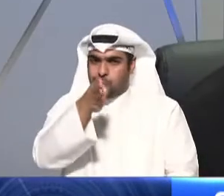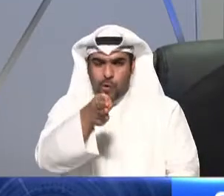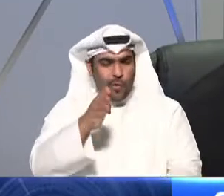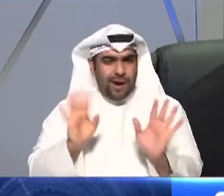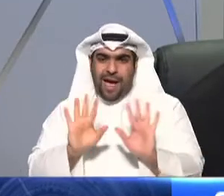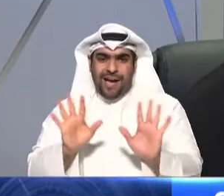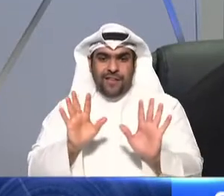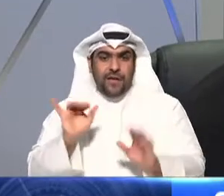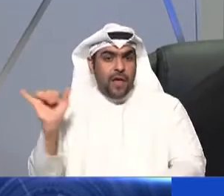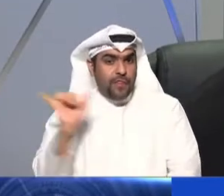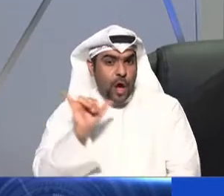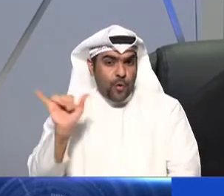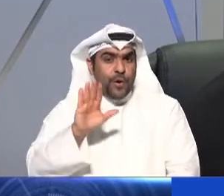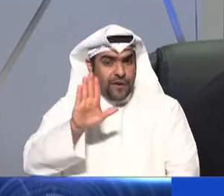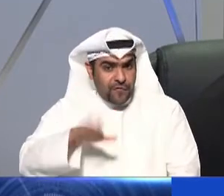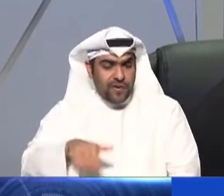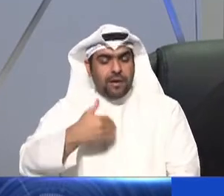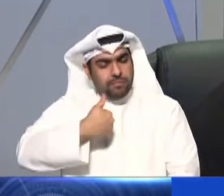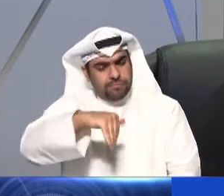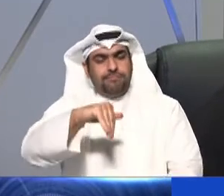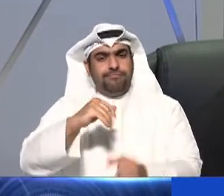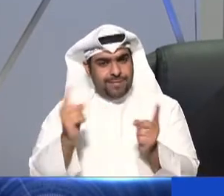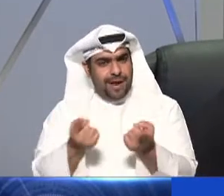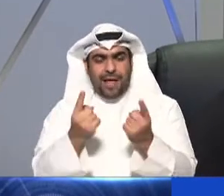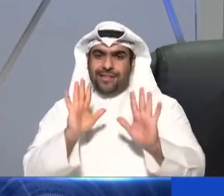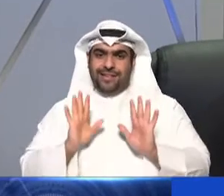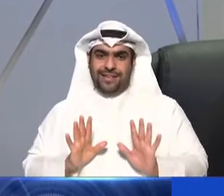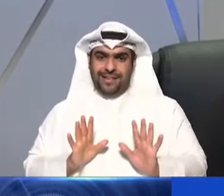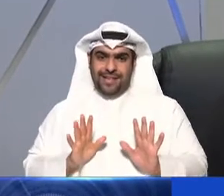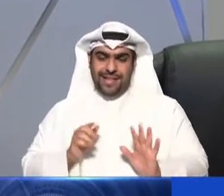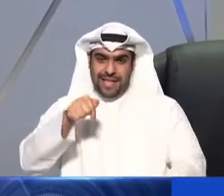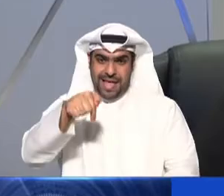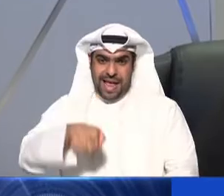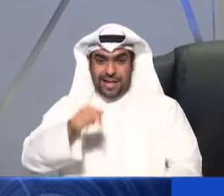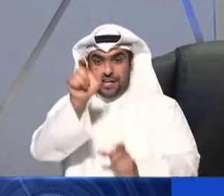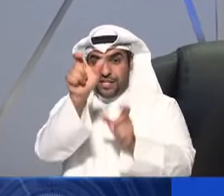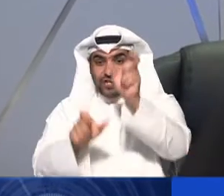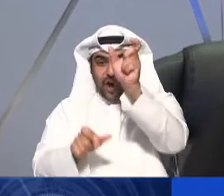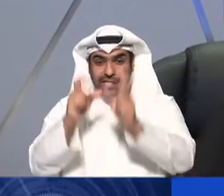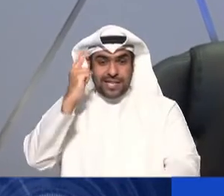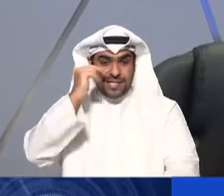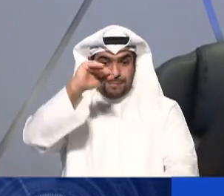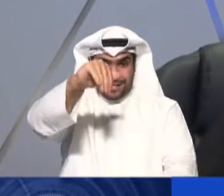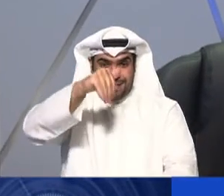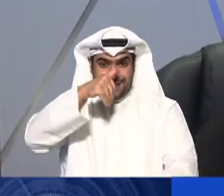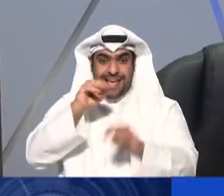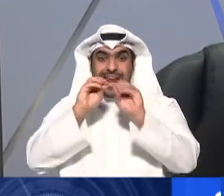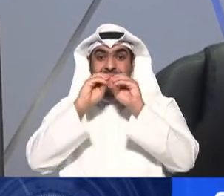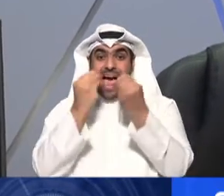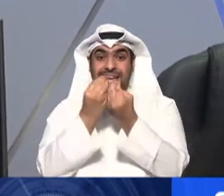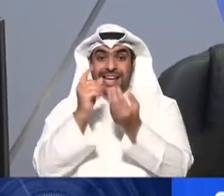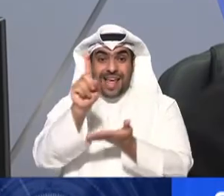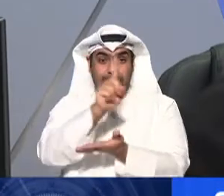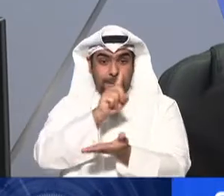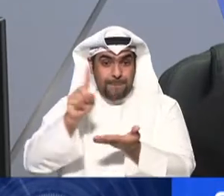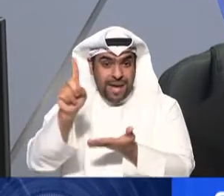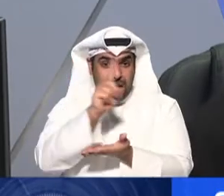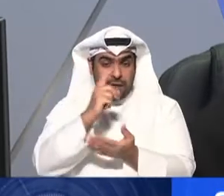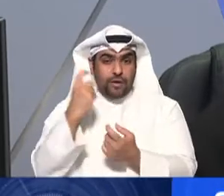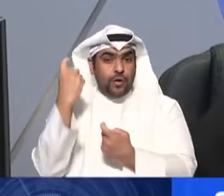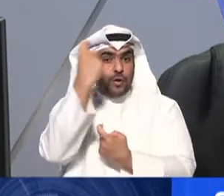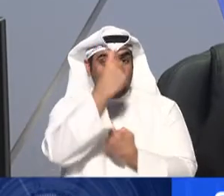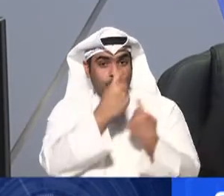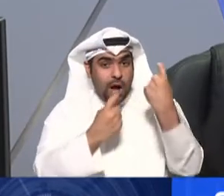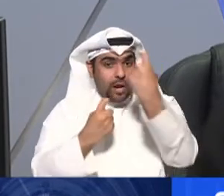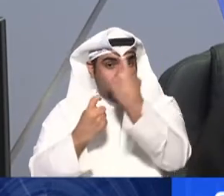ان المراجعين كل شيء متوفر عندهم اونلاين، احنا في نقول في حال اذا صار عندهم اي استفسار ان احنا